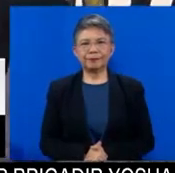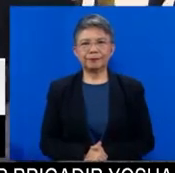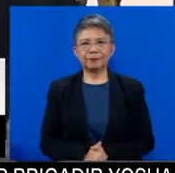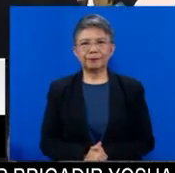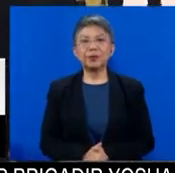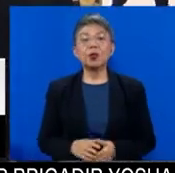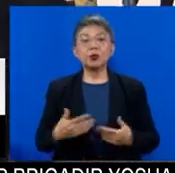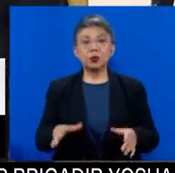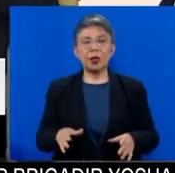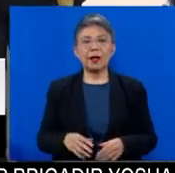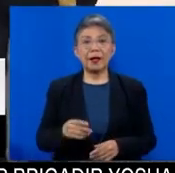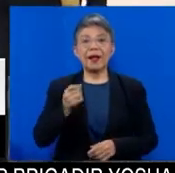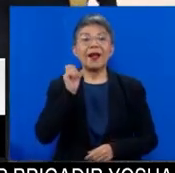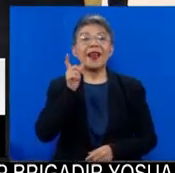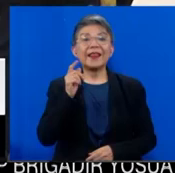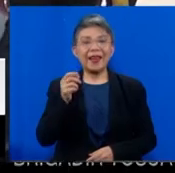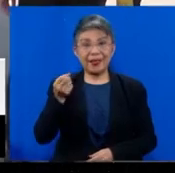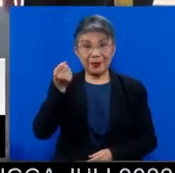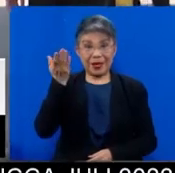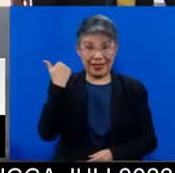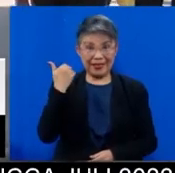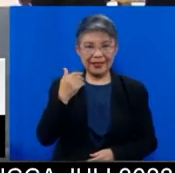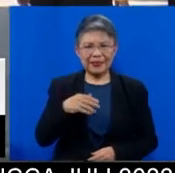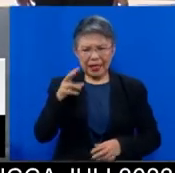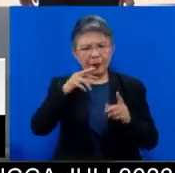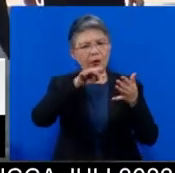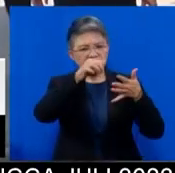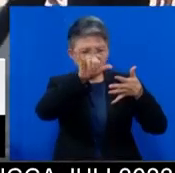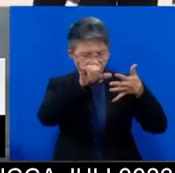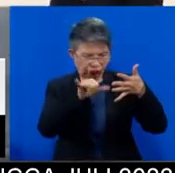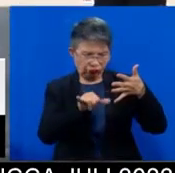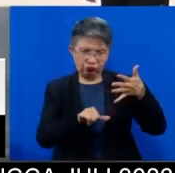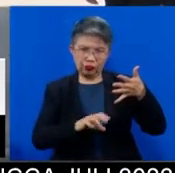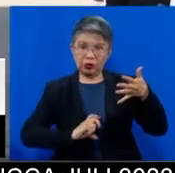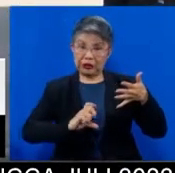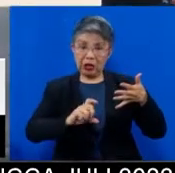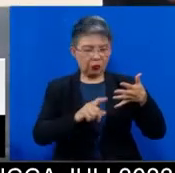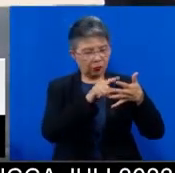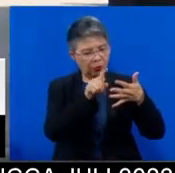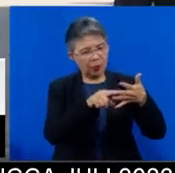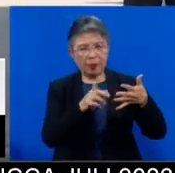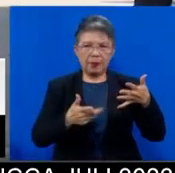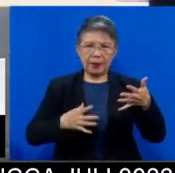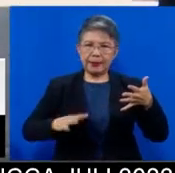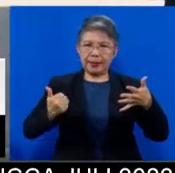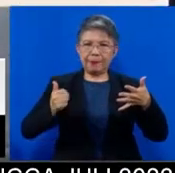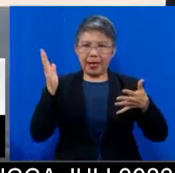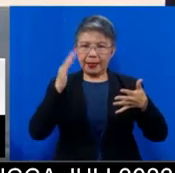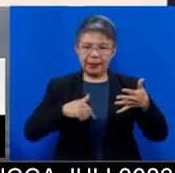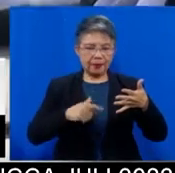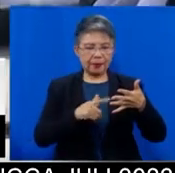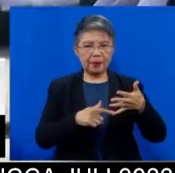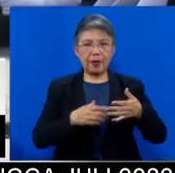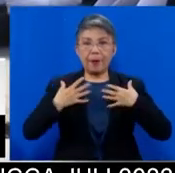Memang setelah gladi kandar kemarin, adik-adik kita evaluasi bersama dan mengenai dengan bagaimana kesiapan hari ini, baik itu